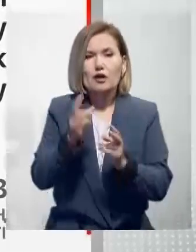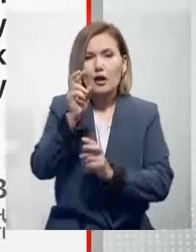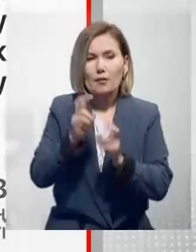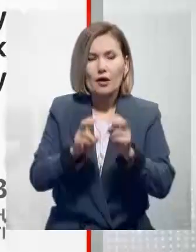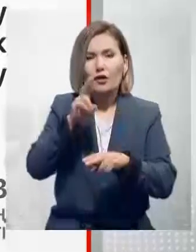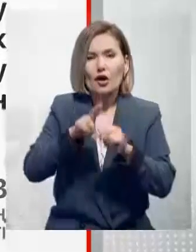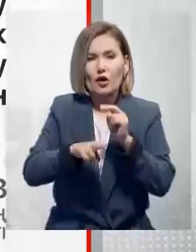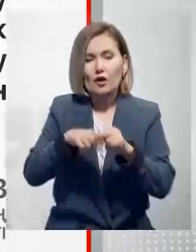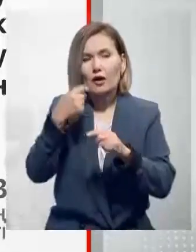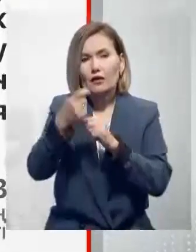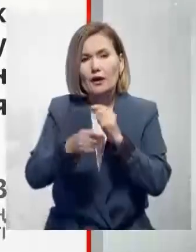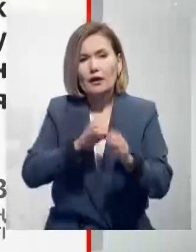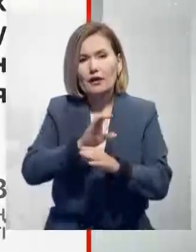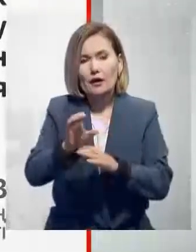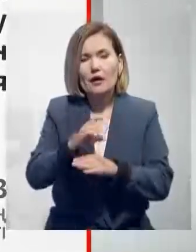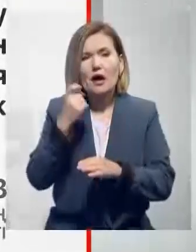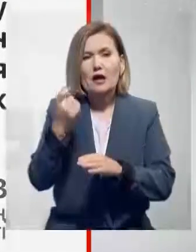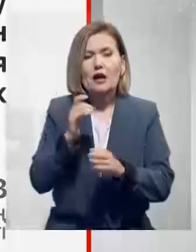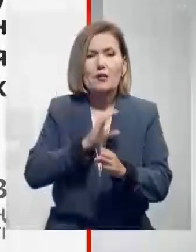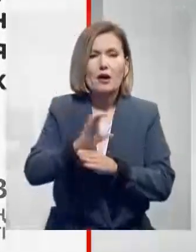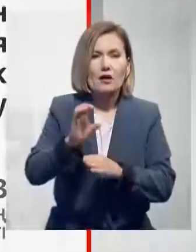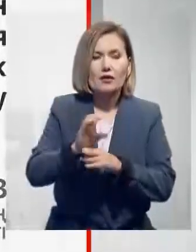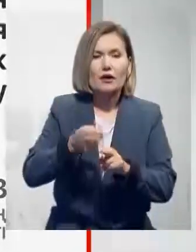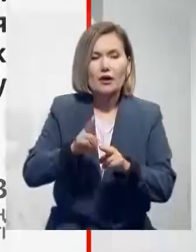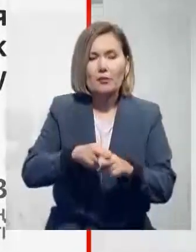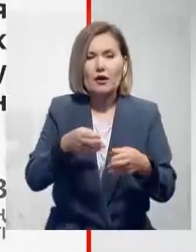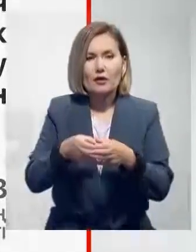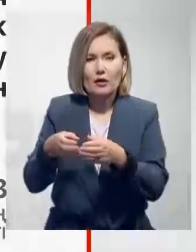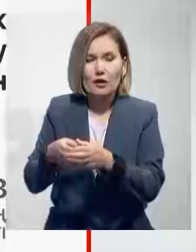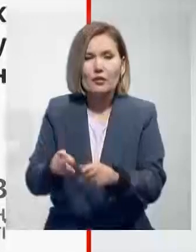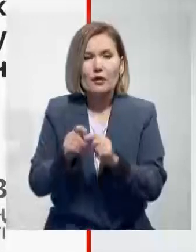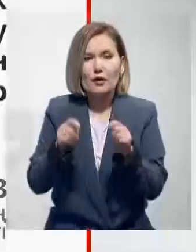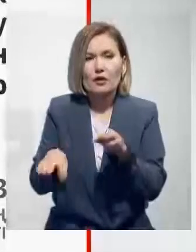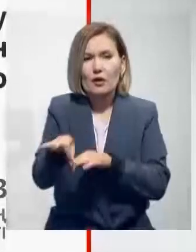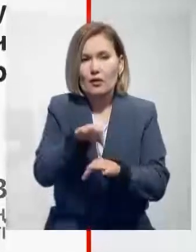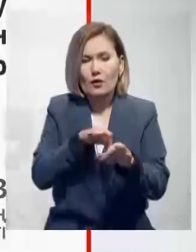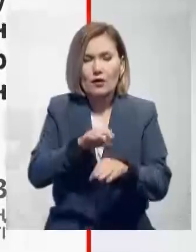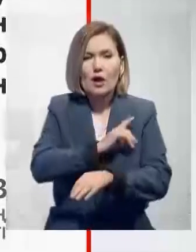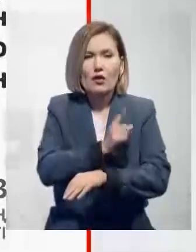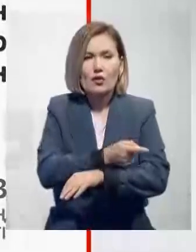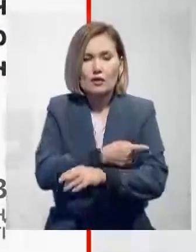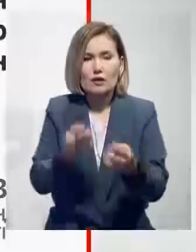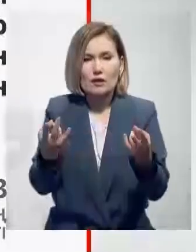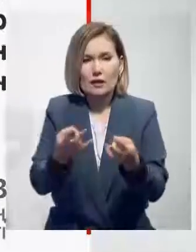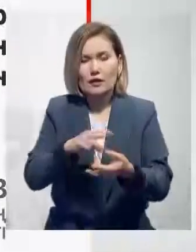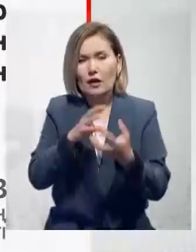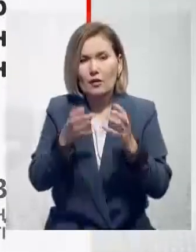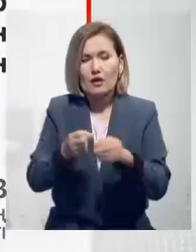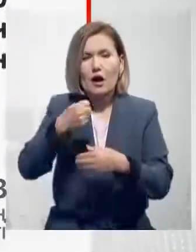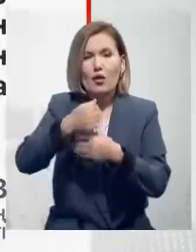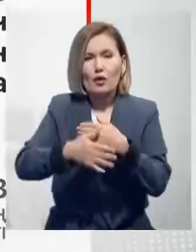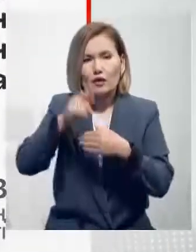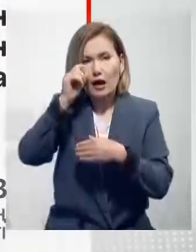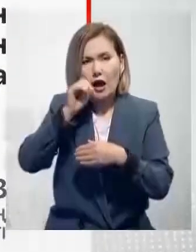құрылыс және химия өнеркәсібі салаларында тауар өндіру бойынша кластерлік кооперациялық жобалар жасау ісінің әлеуеті зор. Осыған байланысты Орталық